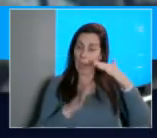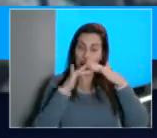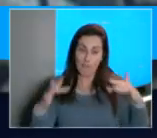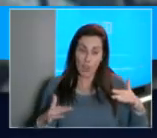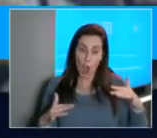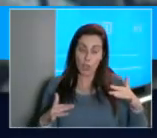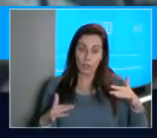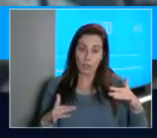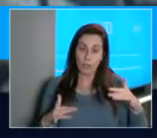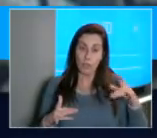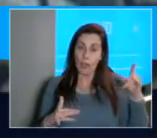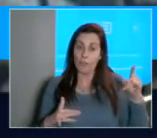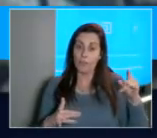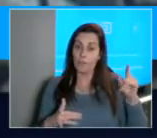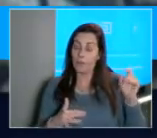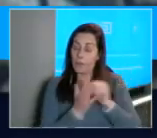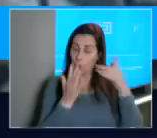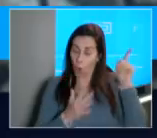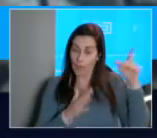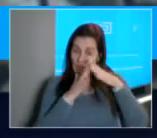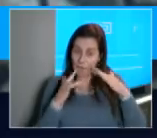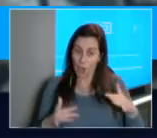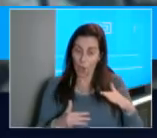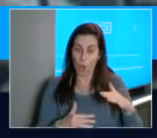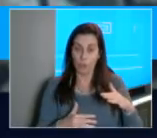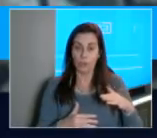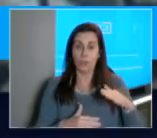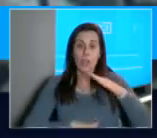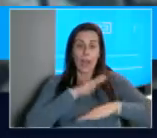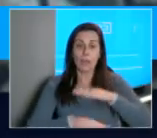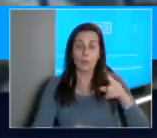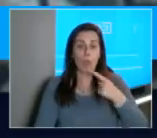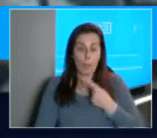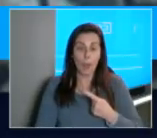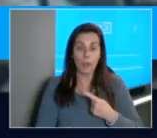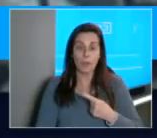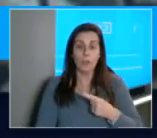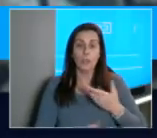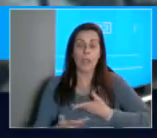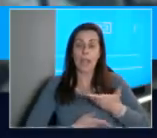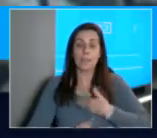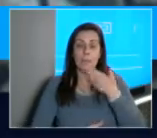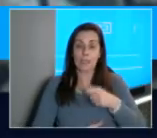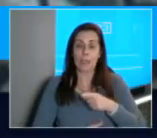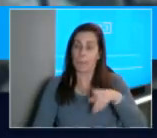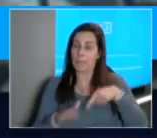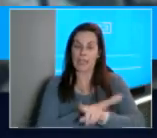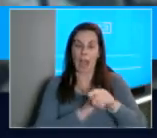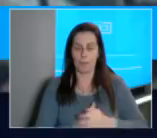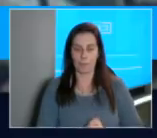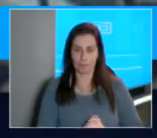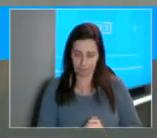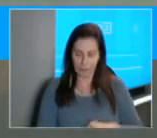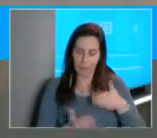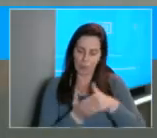בלבנון וצוטט באל אחבר, זה עיתון של חיזבאללה, שהוא קרא שנורמליזציה עם ישראל זאת בגידה. אוקיי, אנחנו